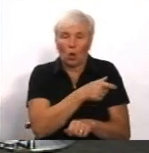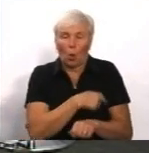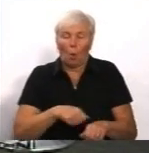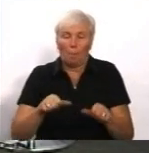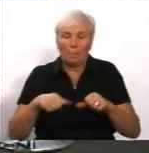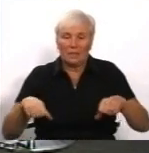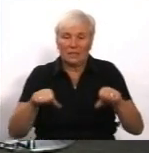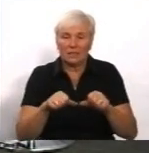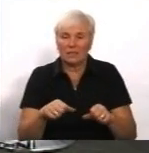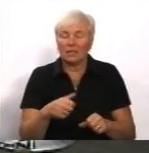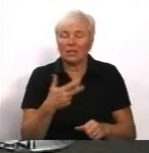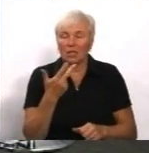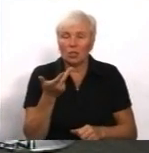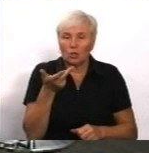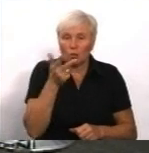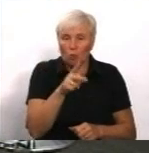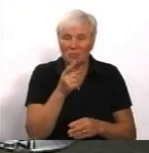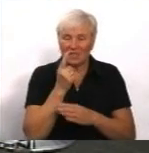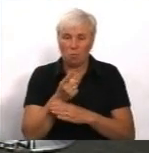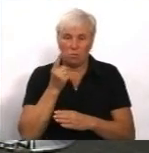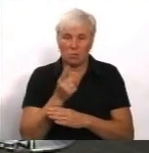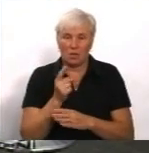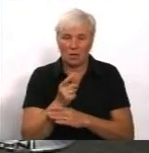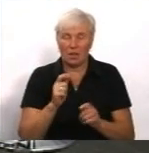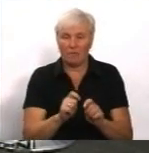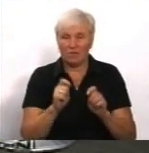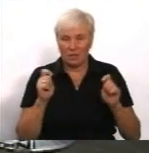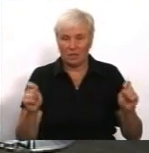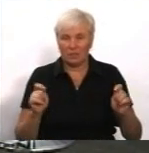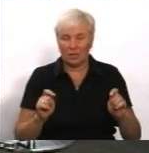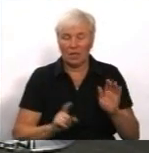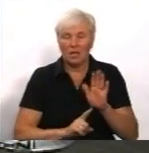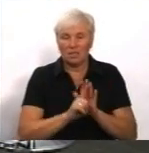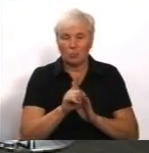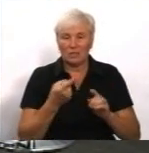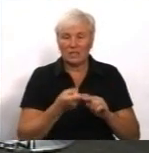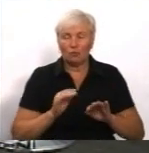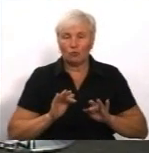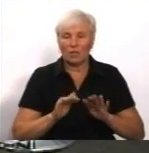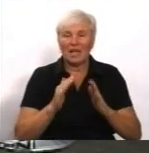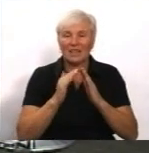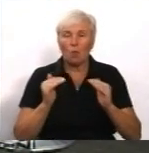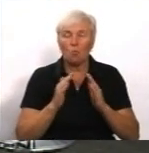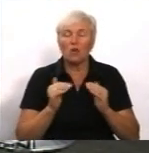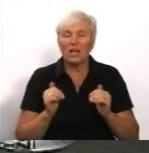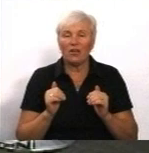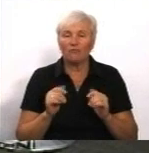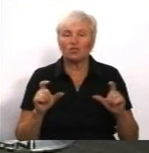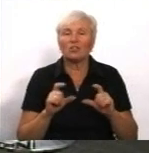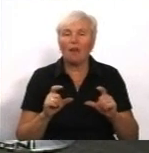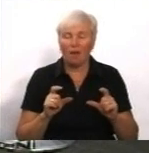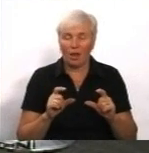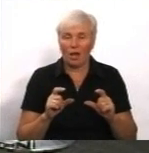ми трьом заборонили запуск цих, функціонування цих таборів пришкільних.